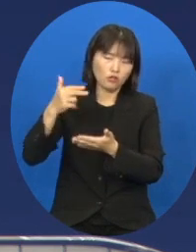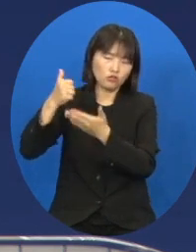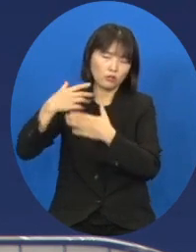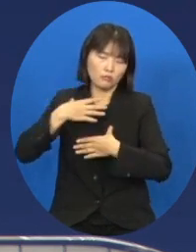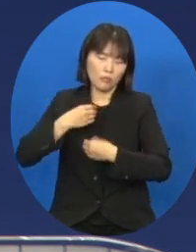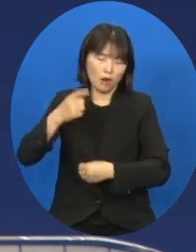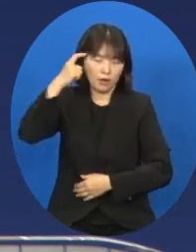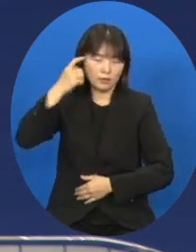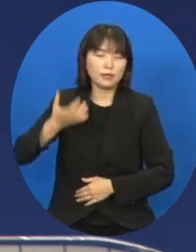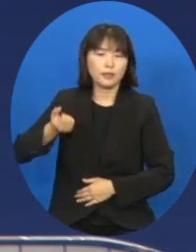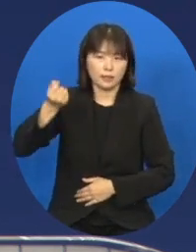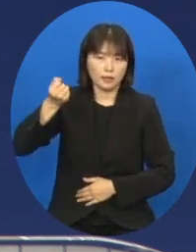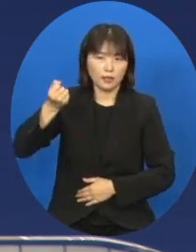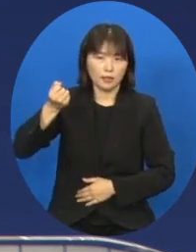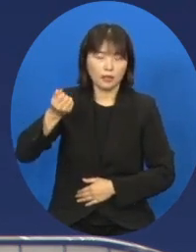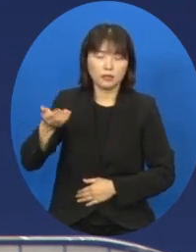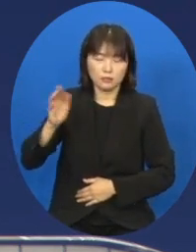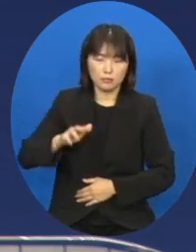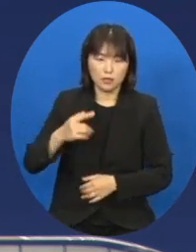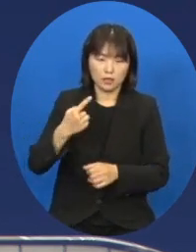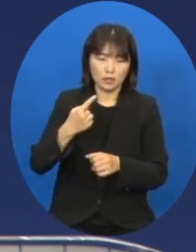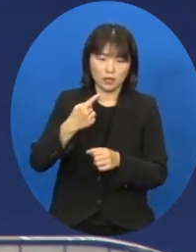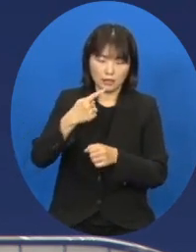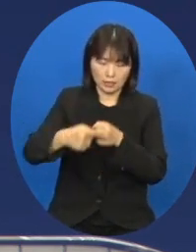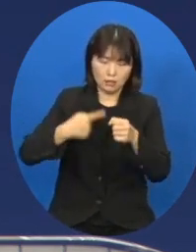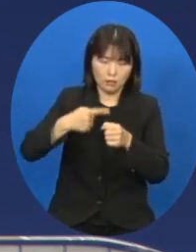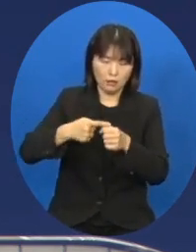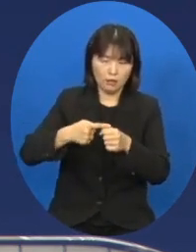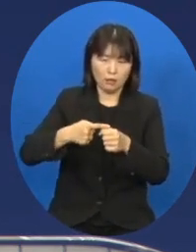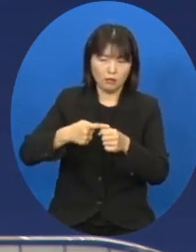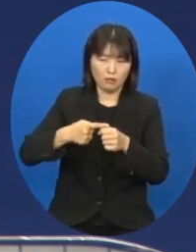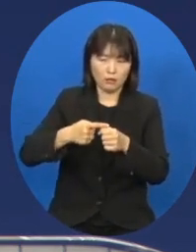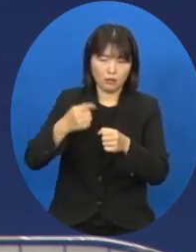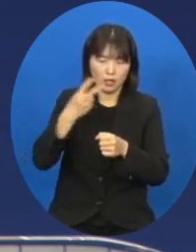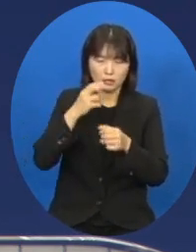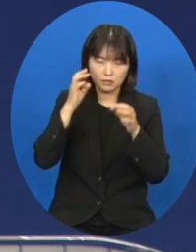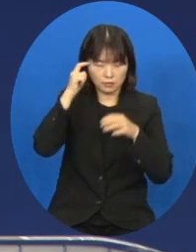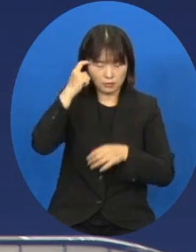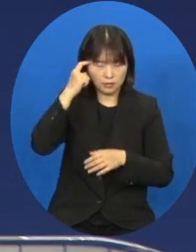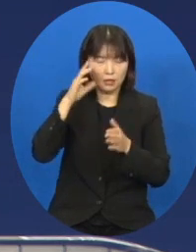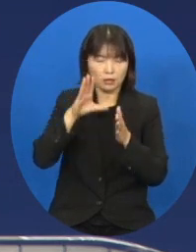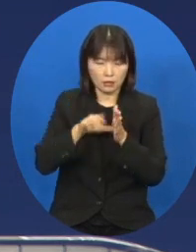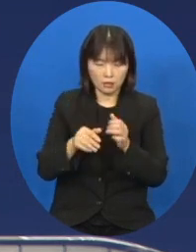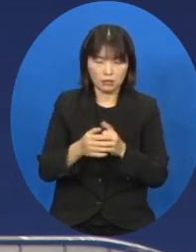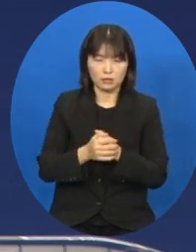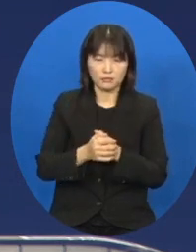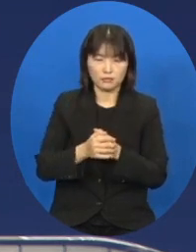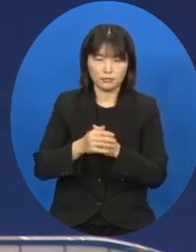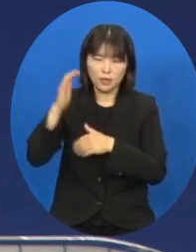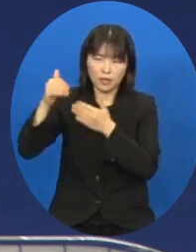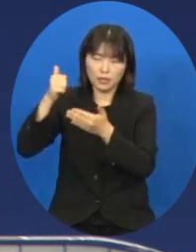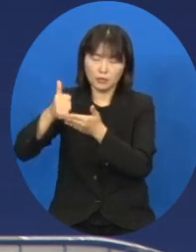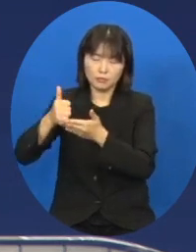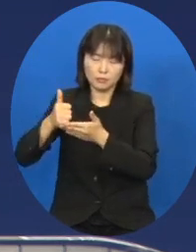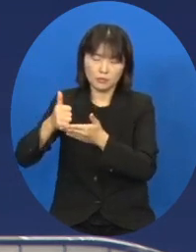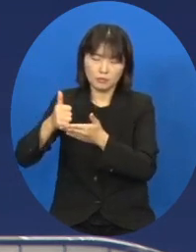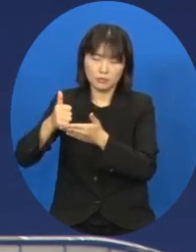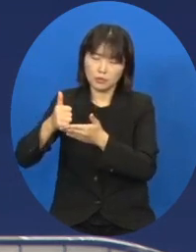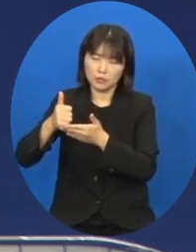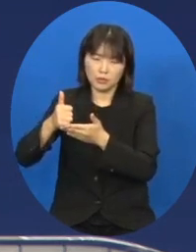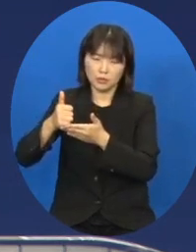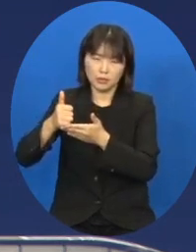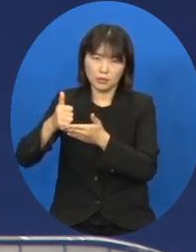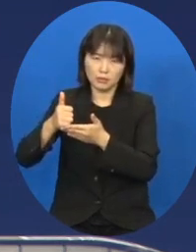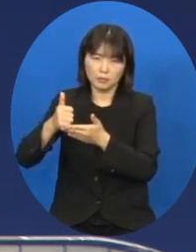말입니다. 하지만 지금 1년을 돌아볼 때 사실 저는 하나님의 가장 비효율적인